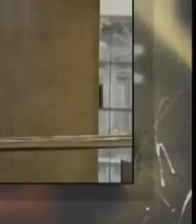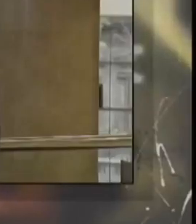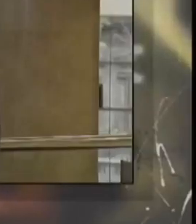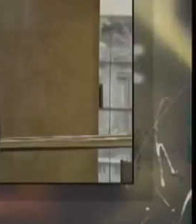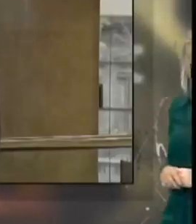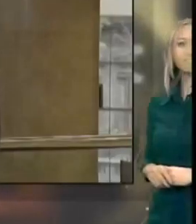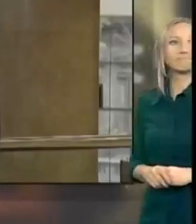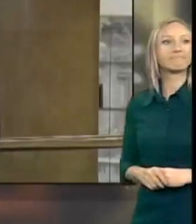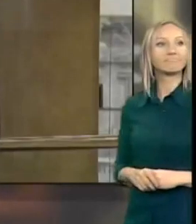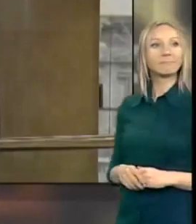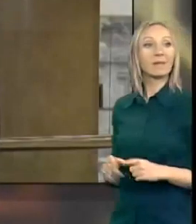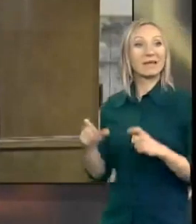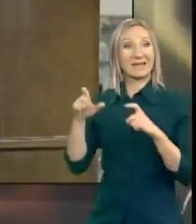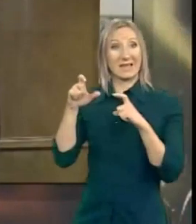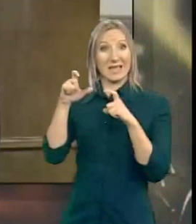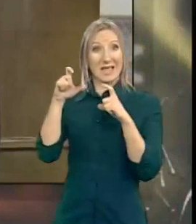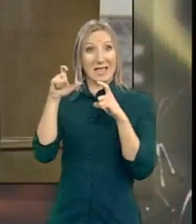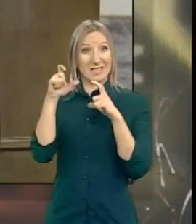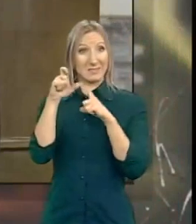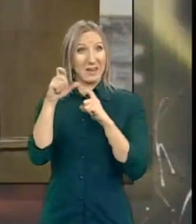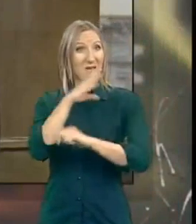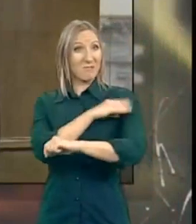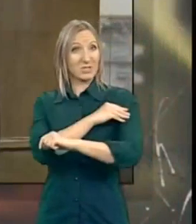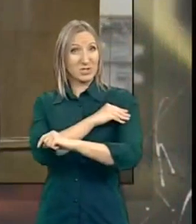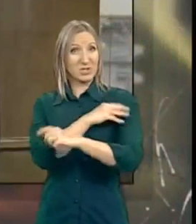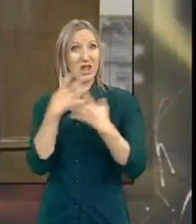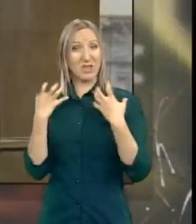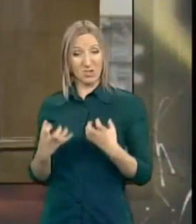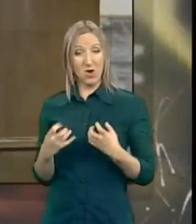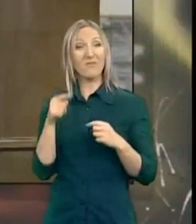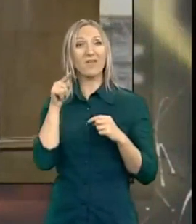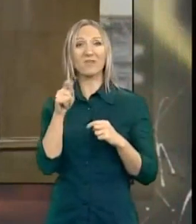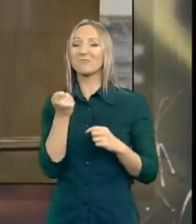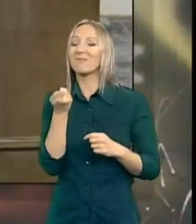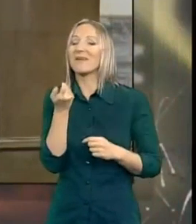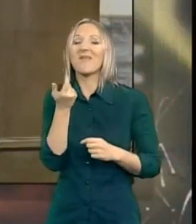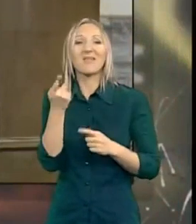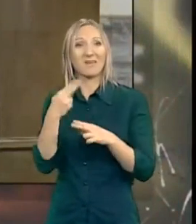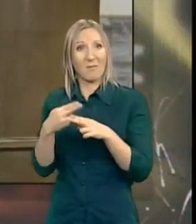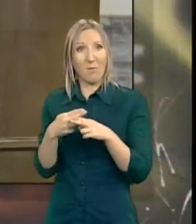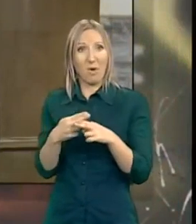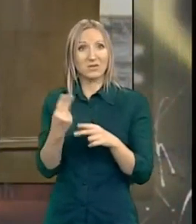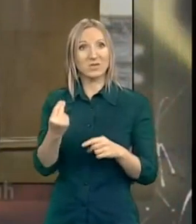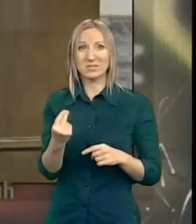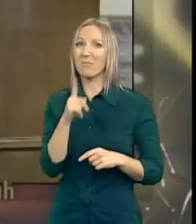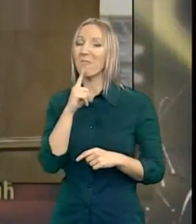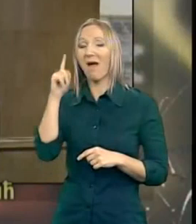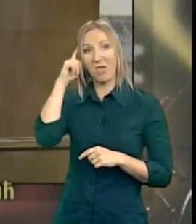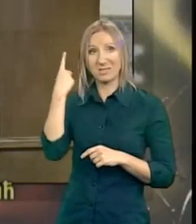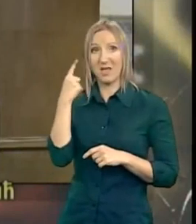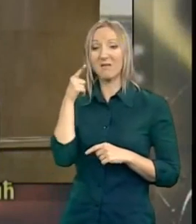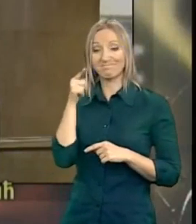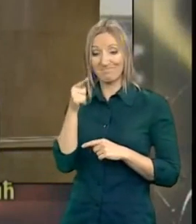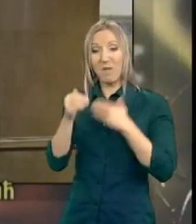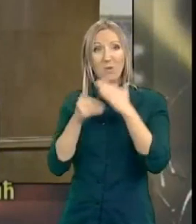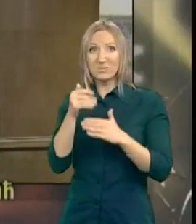Spinalna mišićna atrofija, još jedna je od retkih genetskih bolesti o kojoj se u Srbiji malo zna. Progresivna je, često fatalna, a